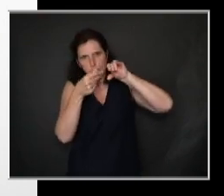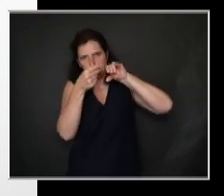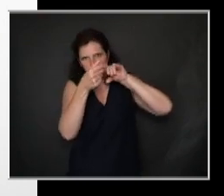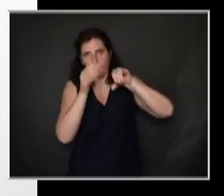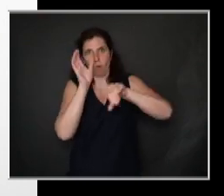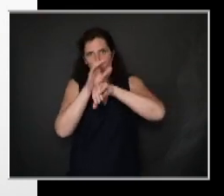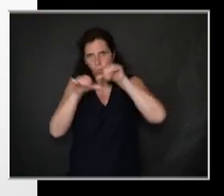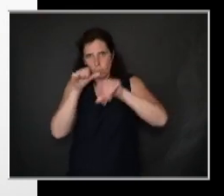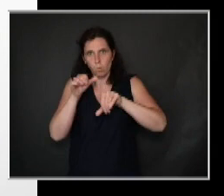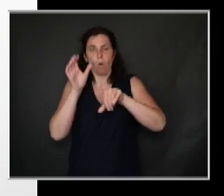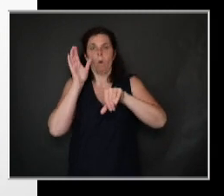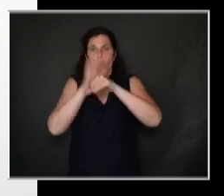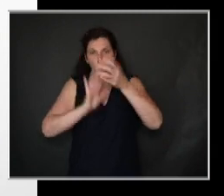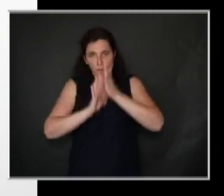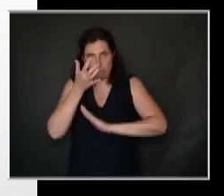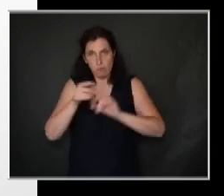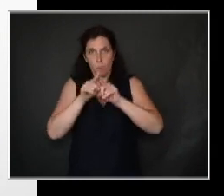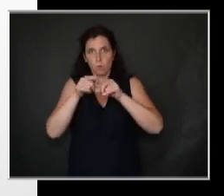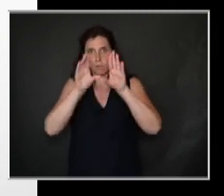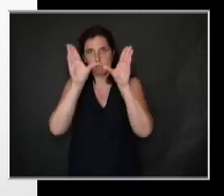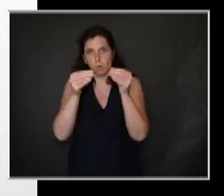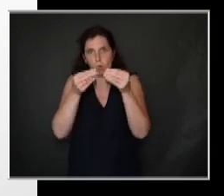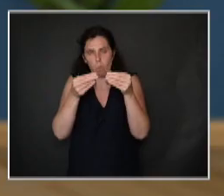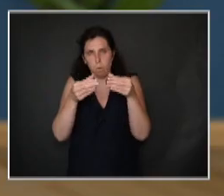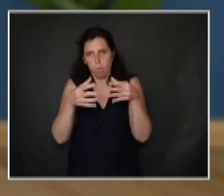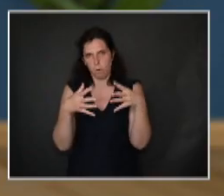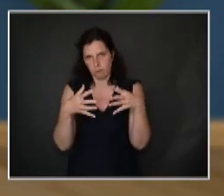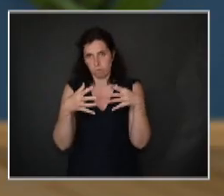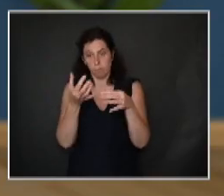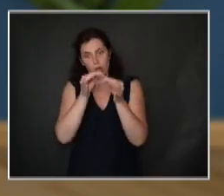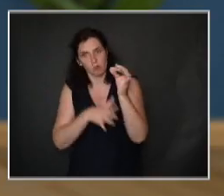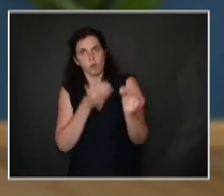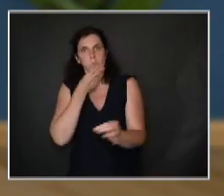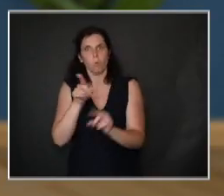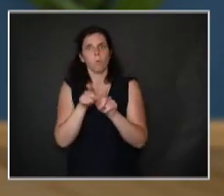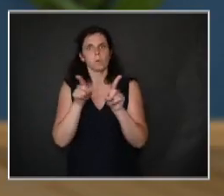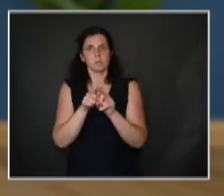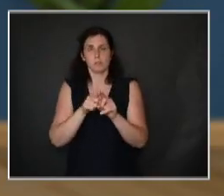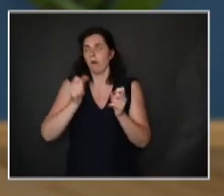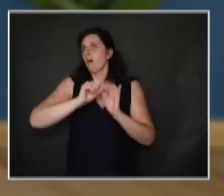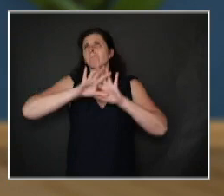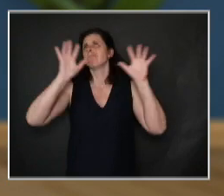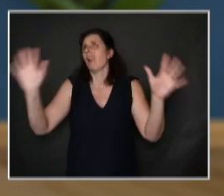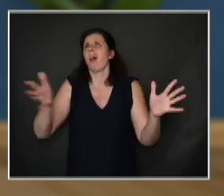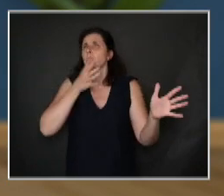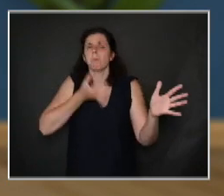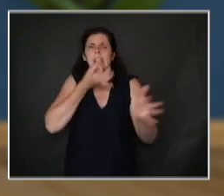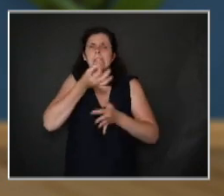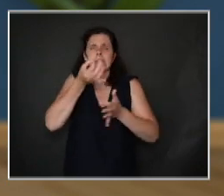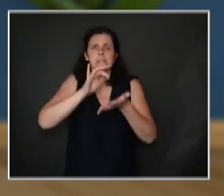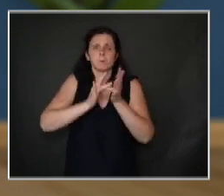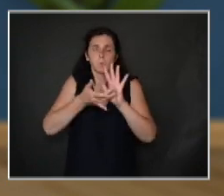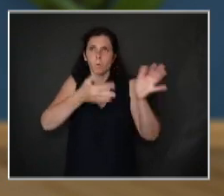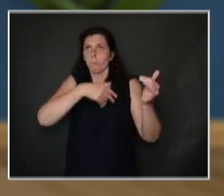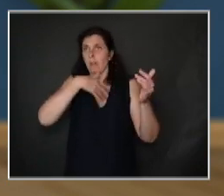et décontracturant. Ça donne également de bons résultats. Alors, j'en passe, hein, parce qu'il y en a plein. Et puis, il y a aussi